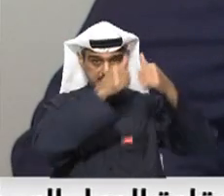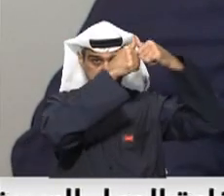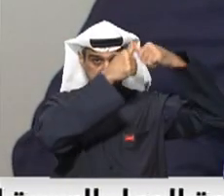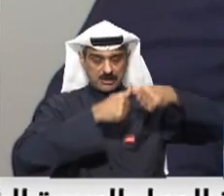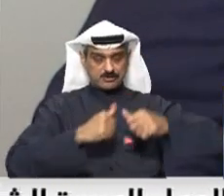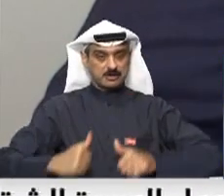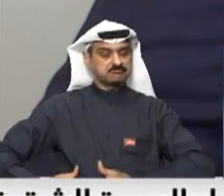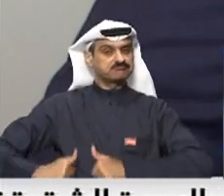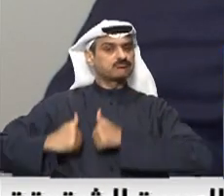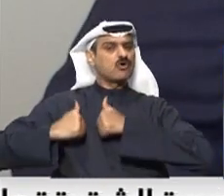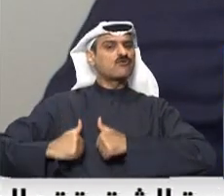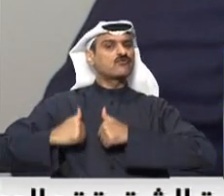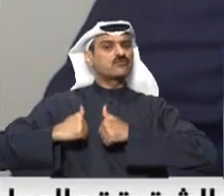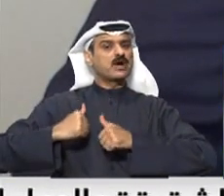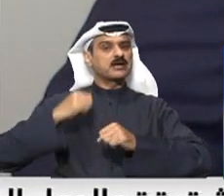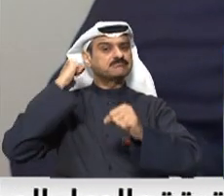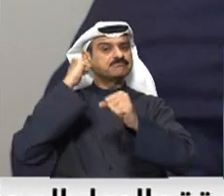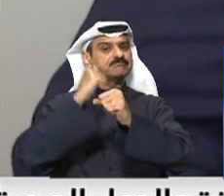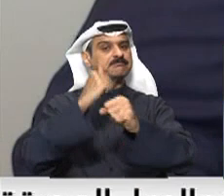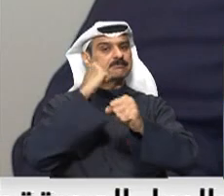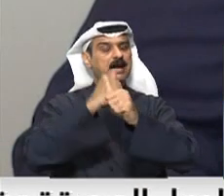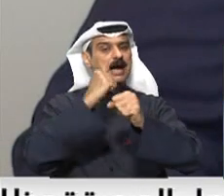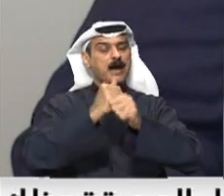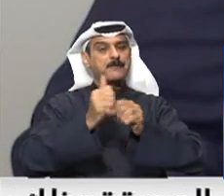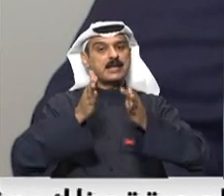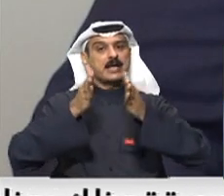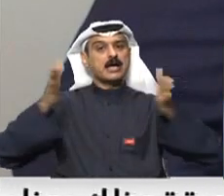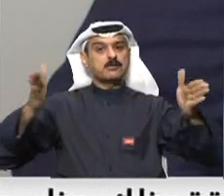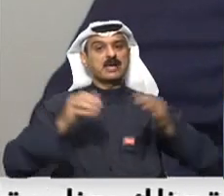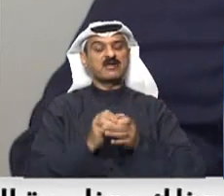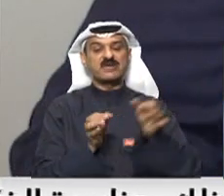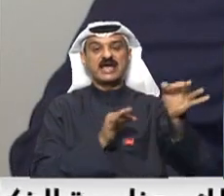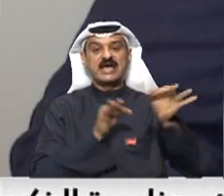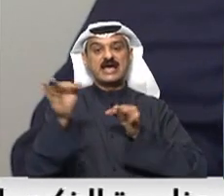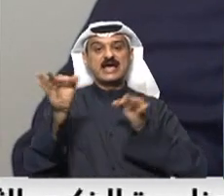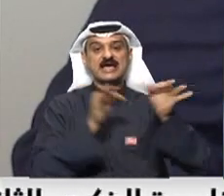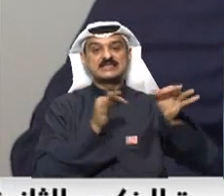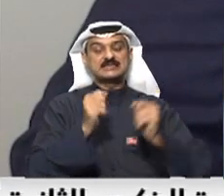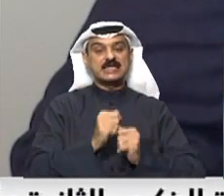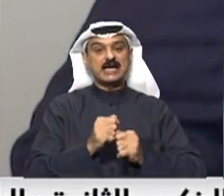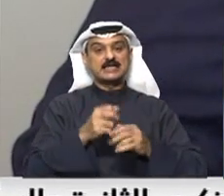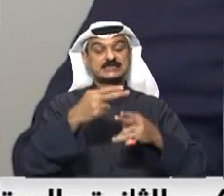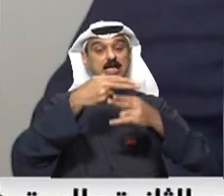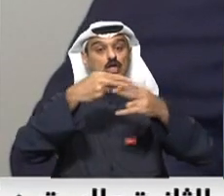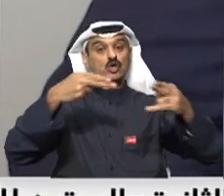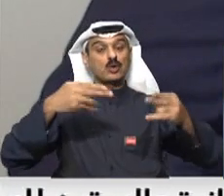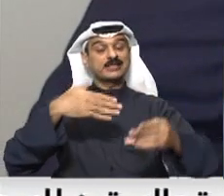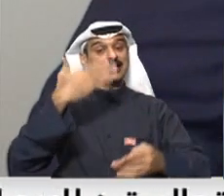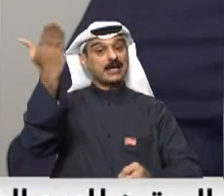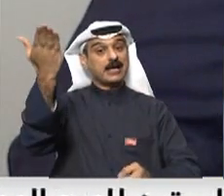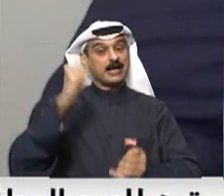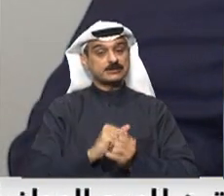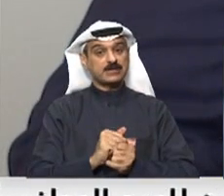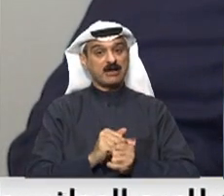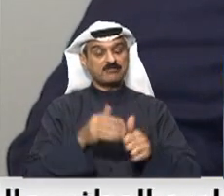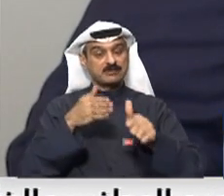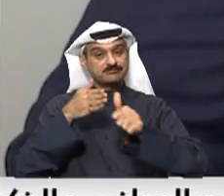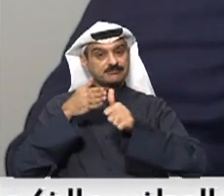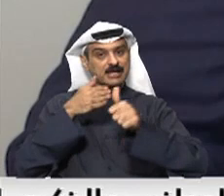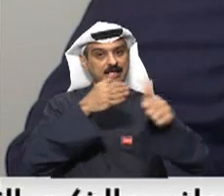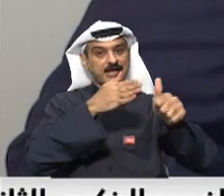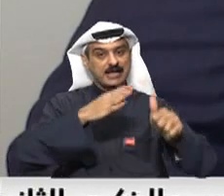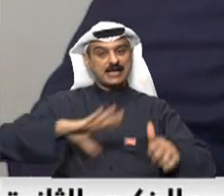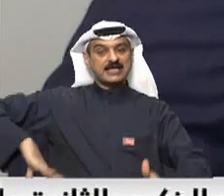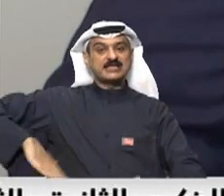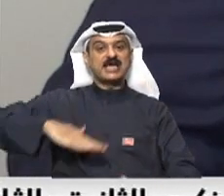فخر واعتزاز الدور الكبير الذي لعبته الدبلوماسيه الخارجيه بقياده الاميره